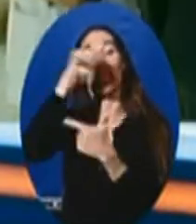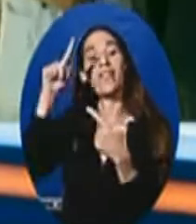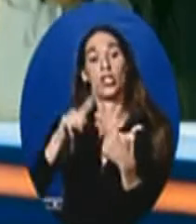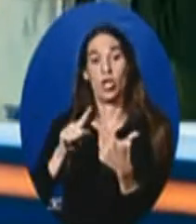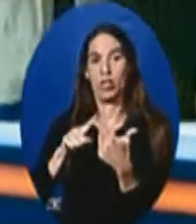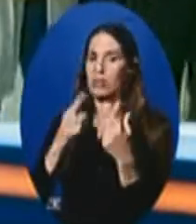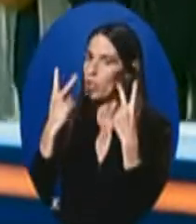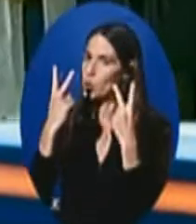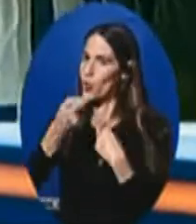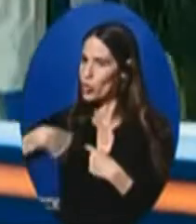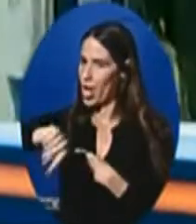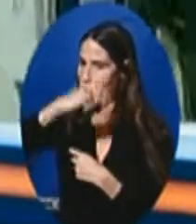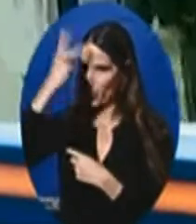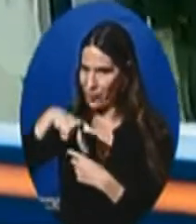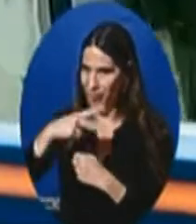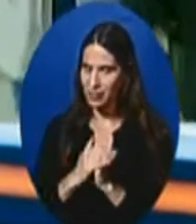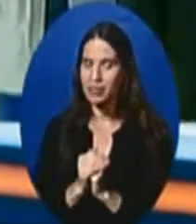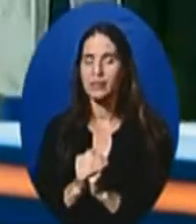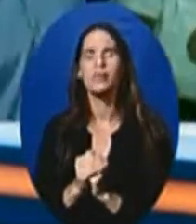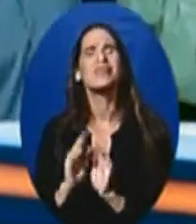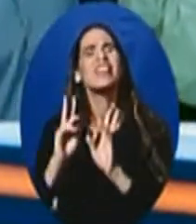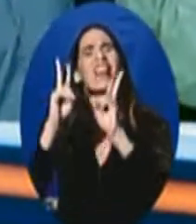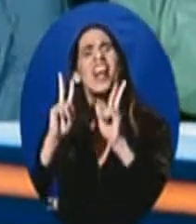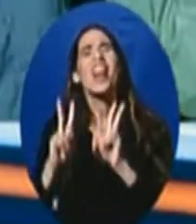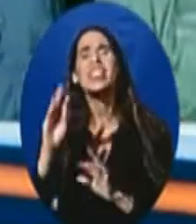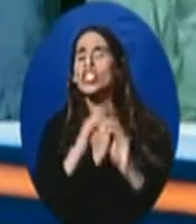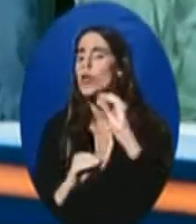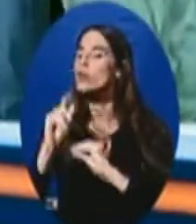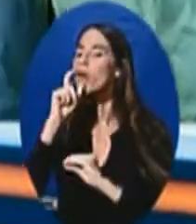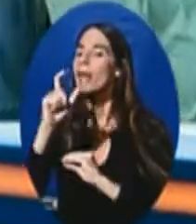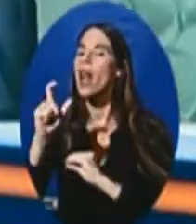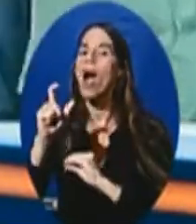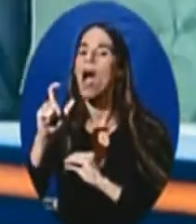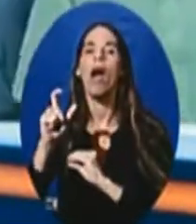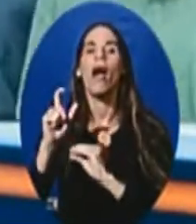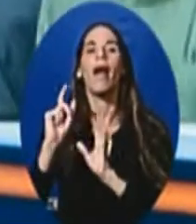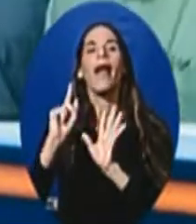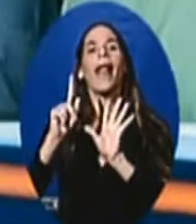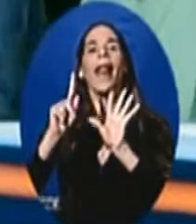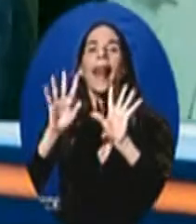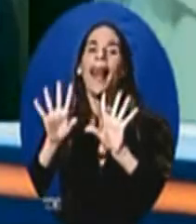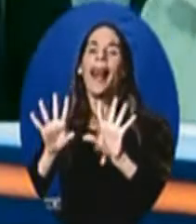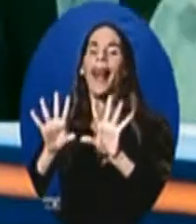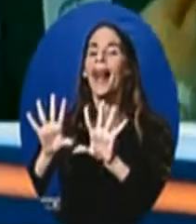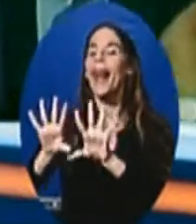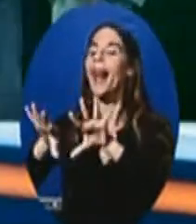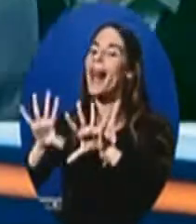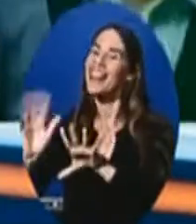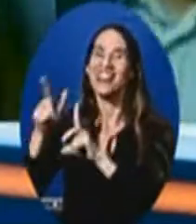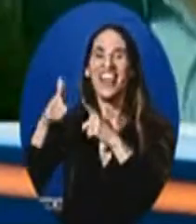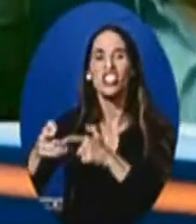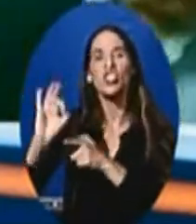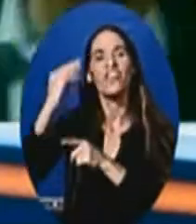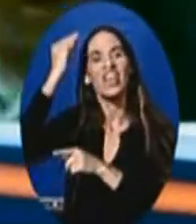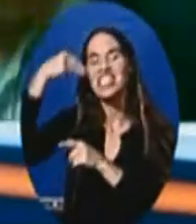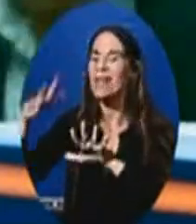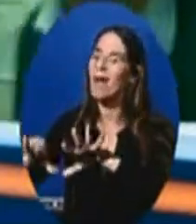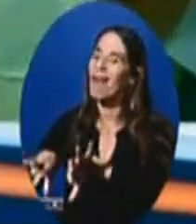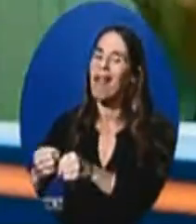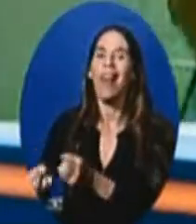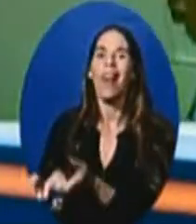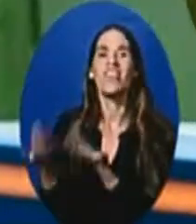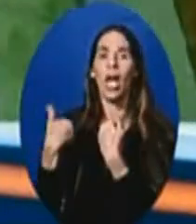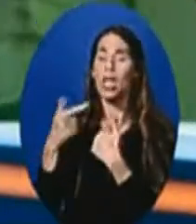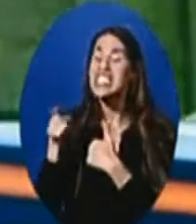שחשוב מאוד שאנחנו נבין, נפסיק להשתמש במילה לפרק את הפלסטינים מנשקם. זה